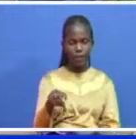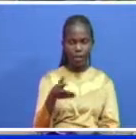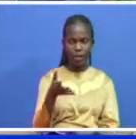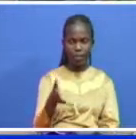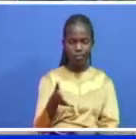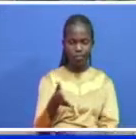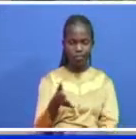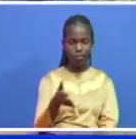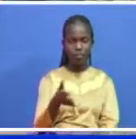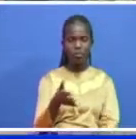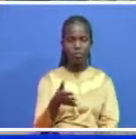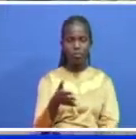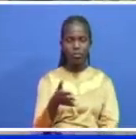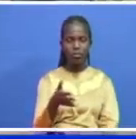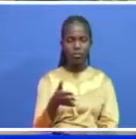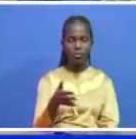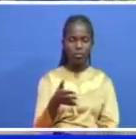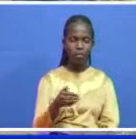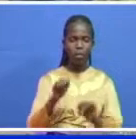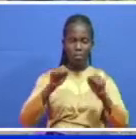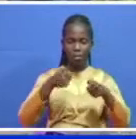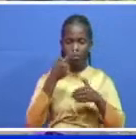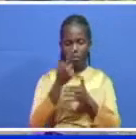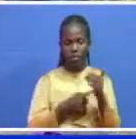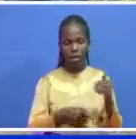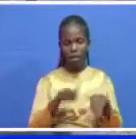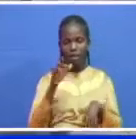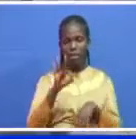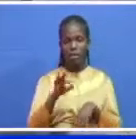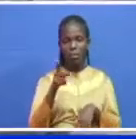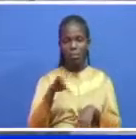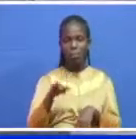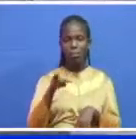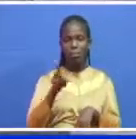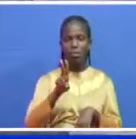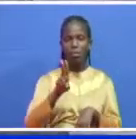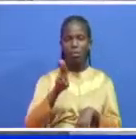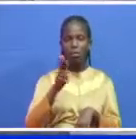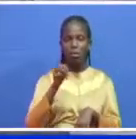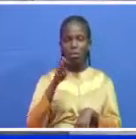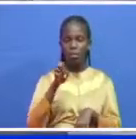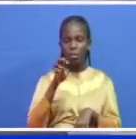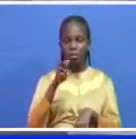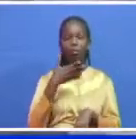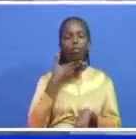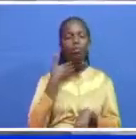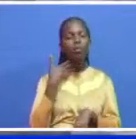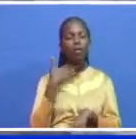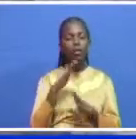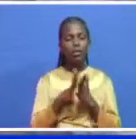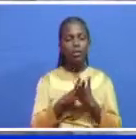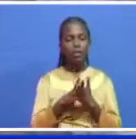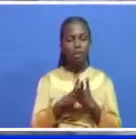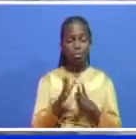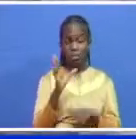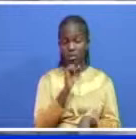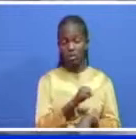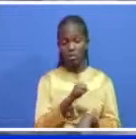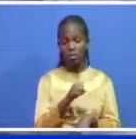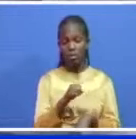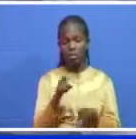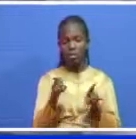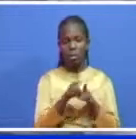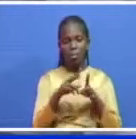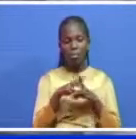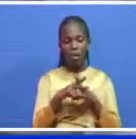imani uko hapa. No atasi ya tienda plamba atatu tuandike juu baka haumwe. No atasi ya tuenda mekanika atatu tuandike